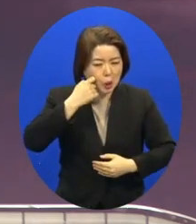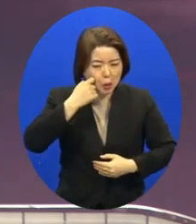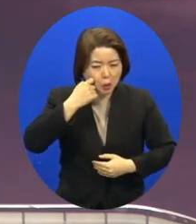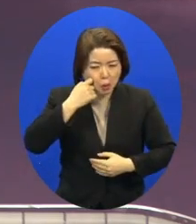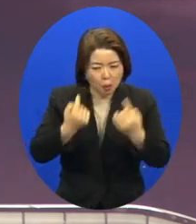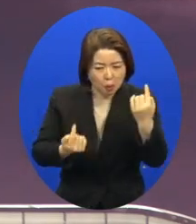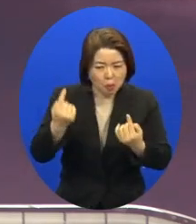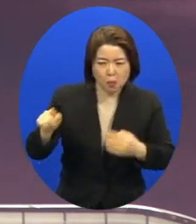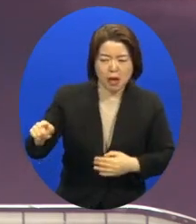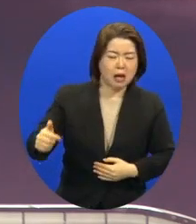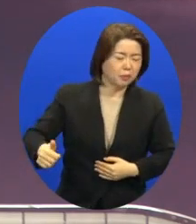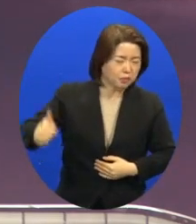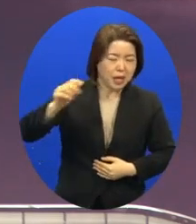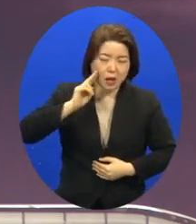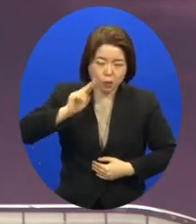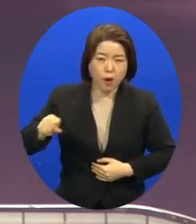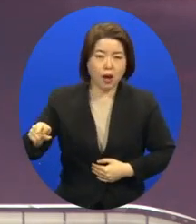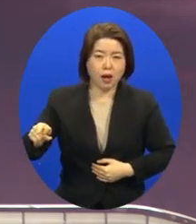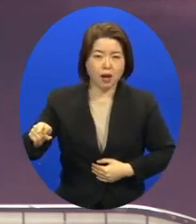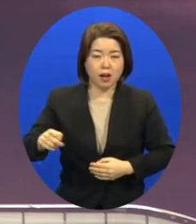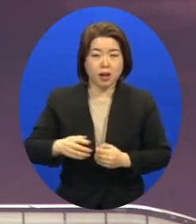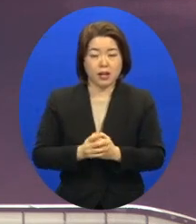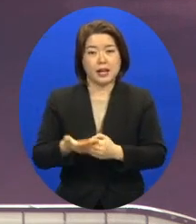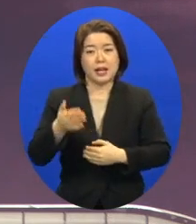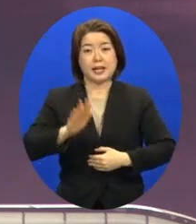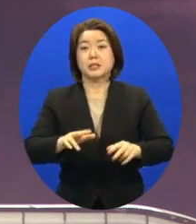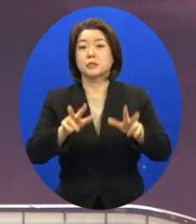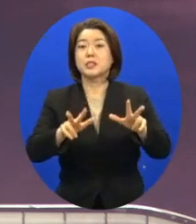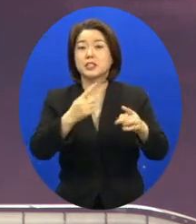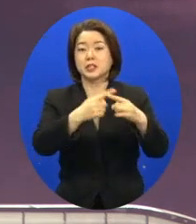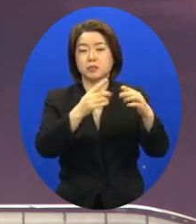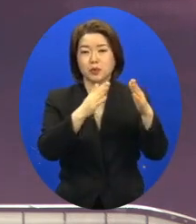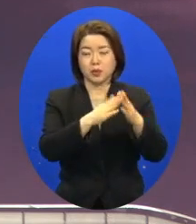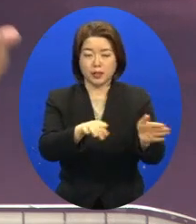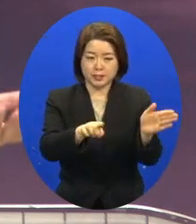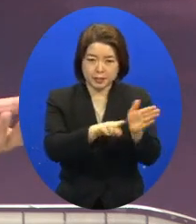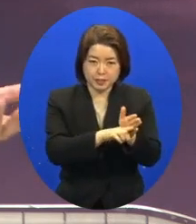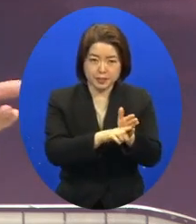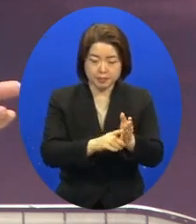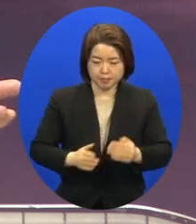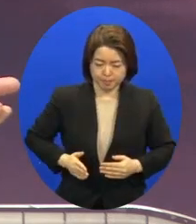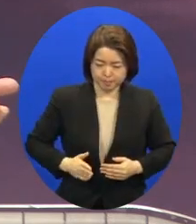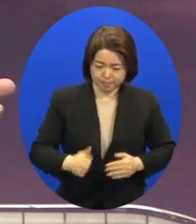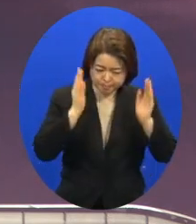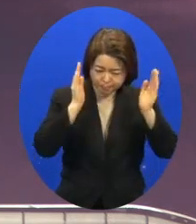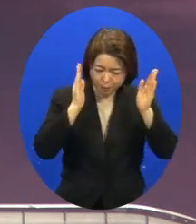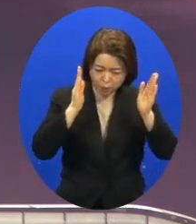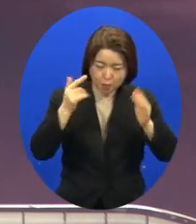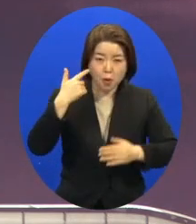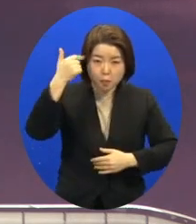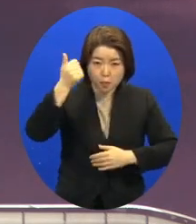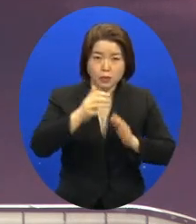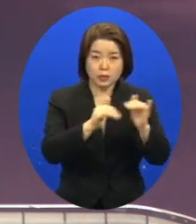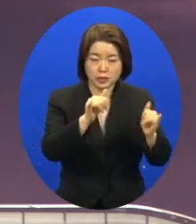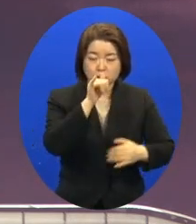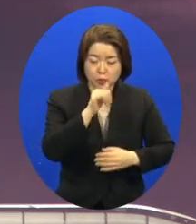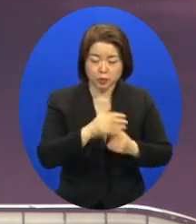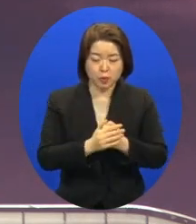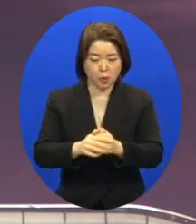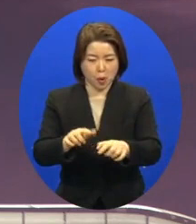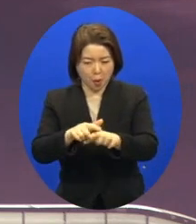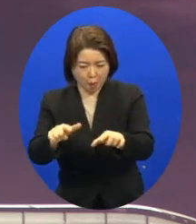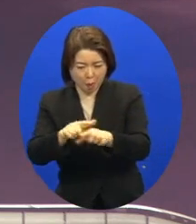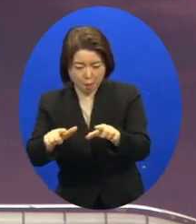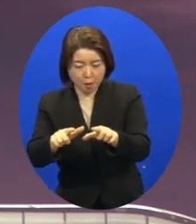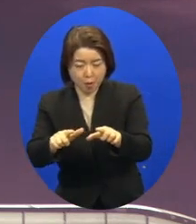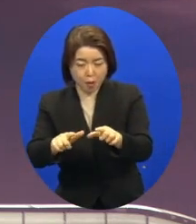많았던 교회입니다. 그래도 지금 교회는 신학을 전공한 목회자들도 있고 평신도들 중에도 신학을